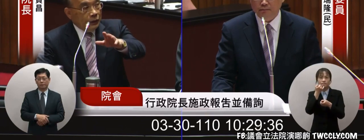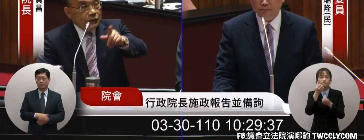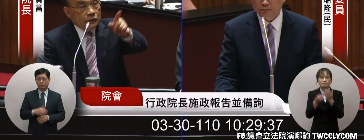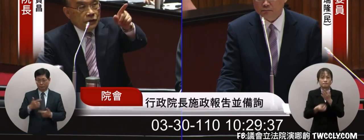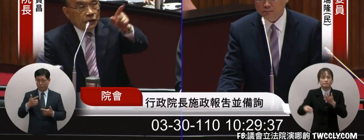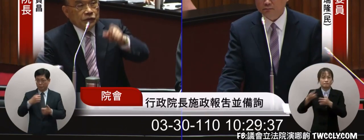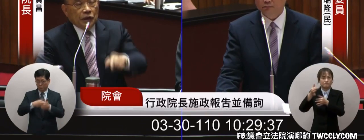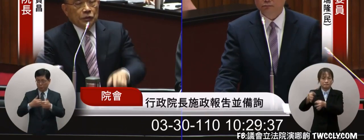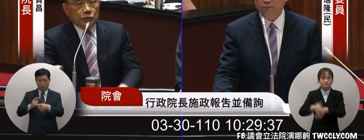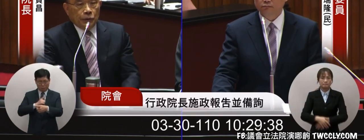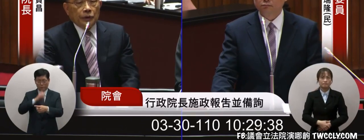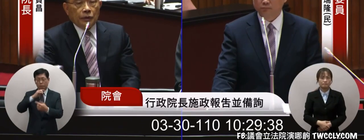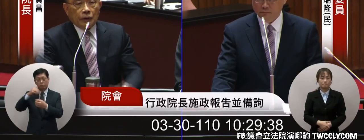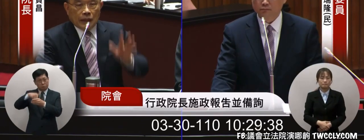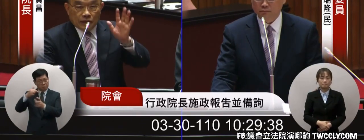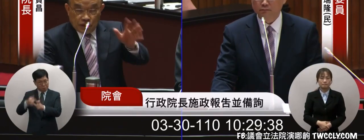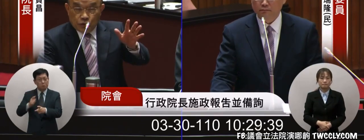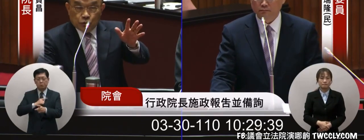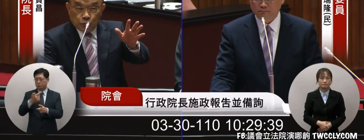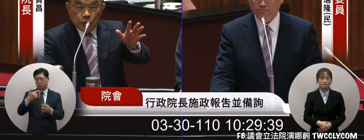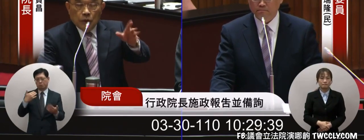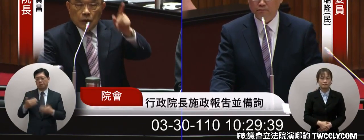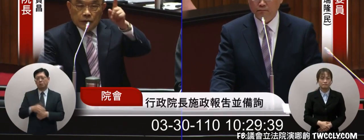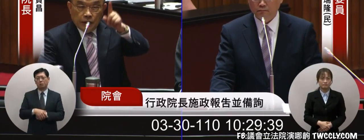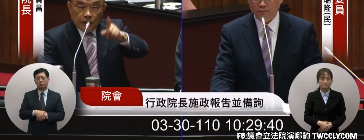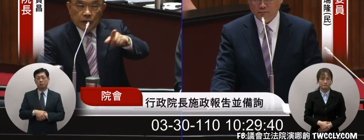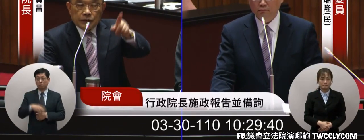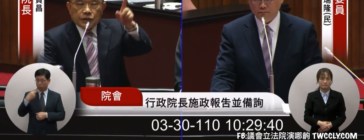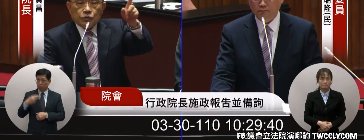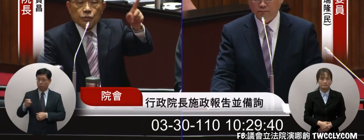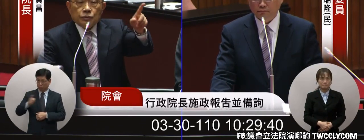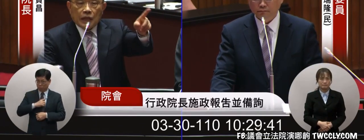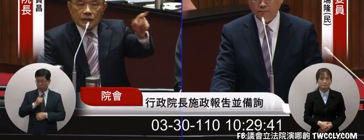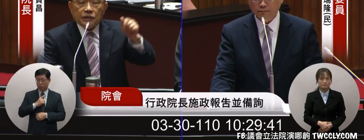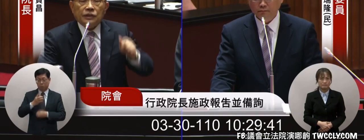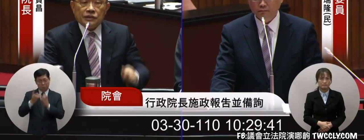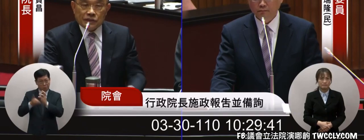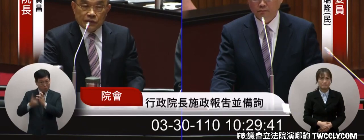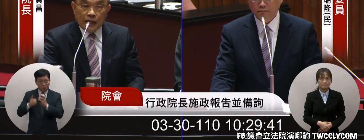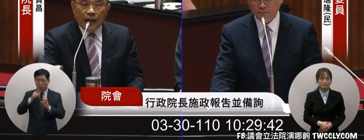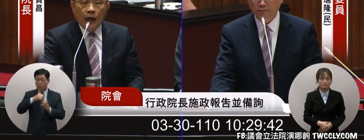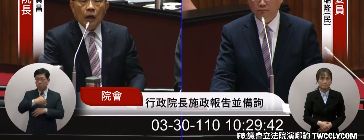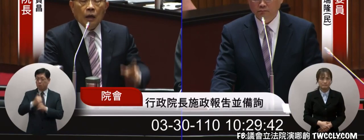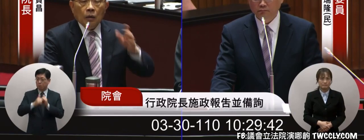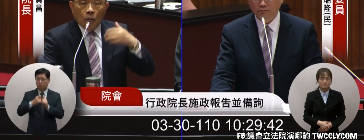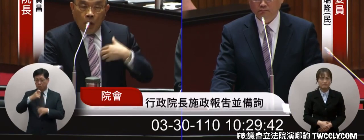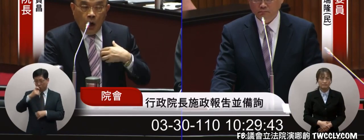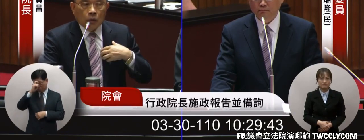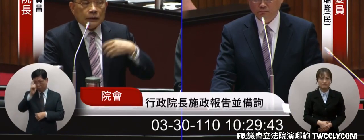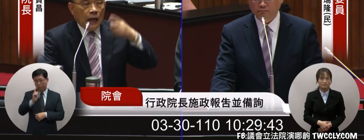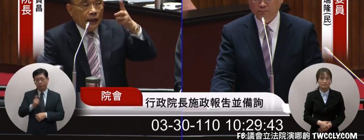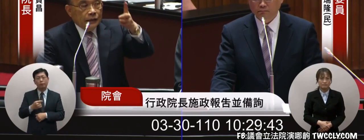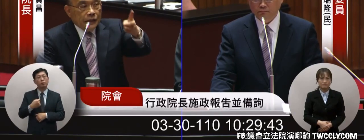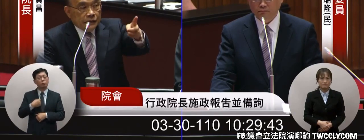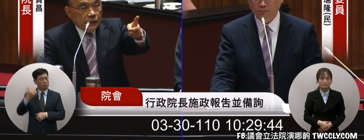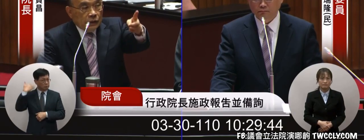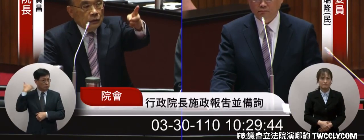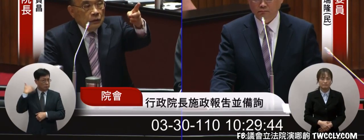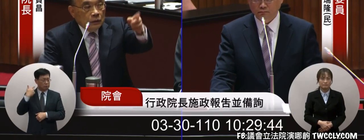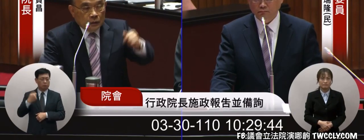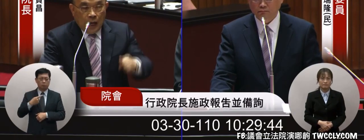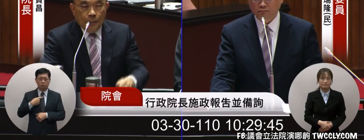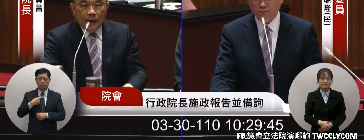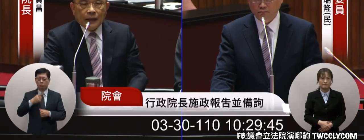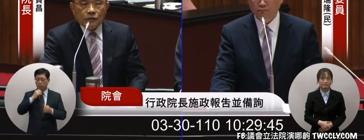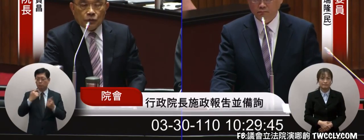設這個委員這是你的選區你非常清楚而且你更清楚鄉親的期待我當年建